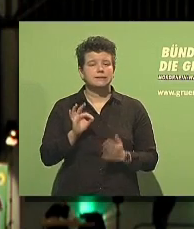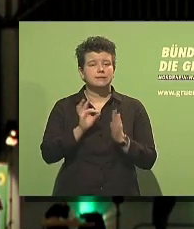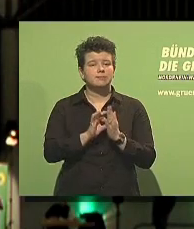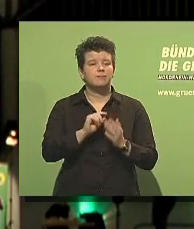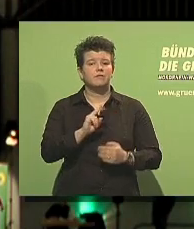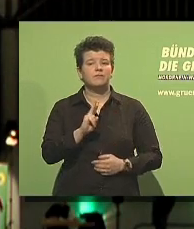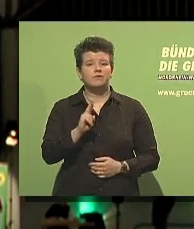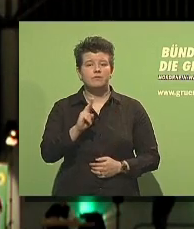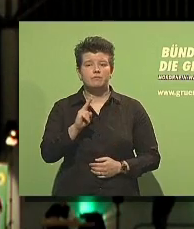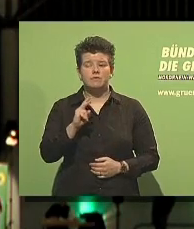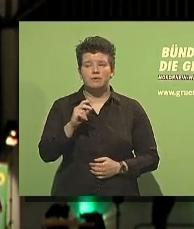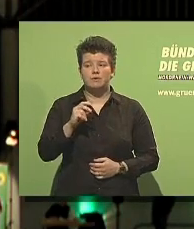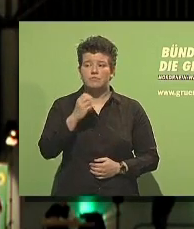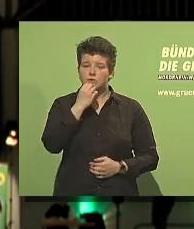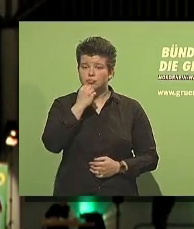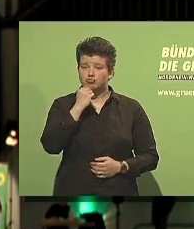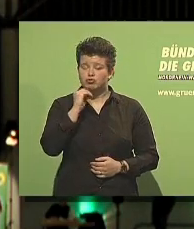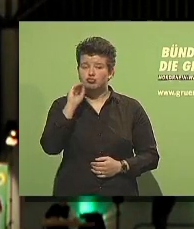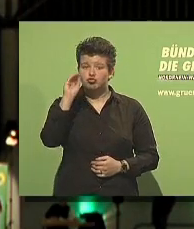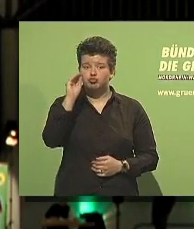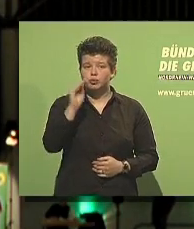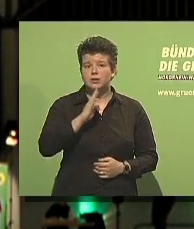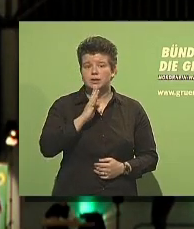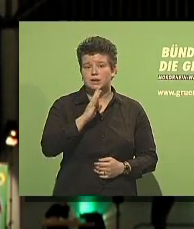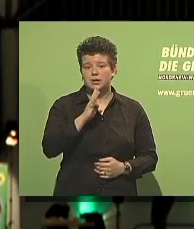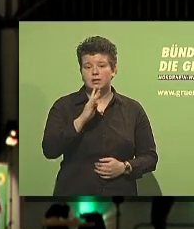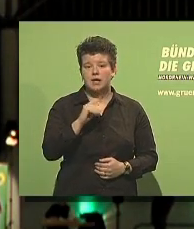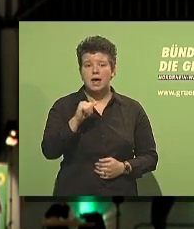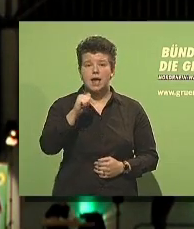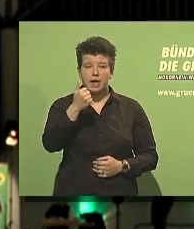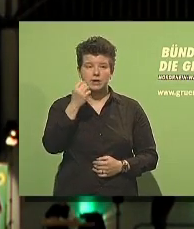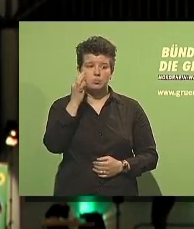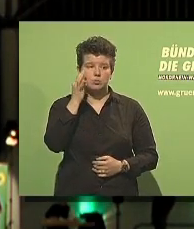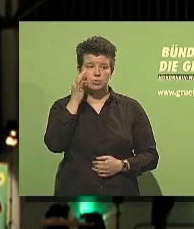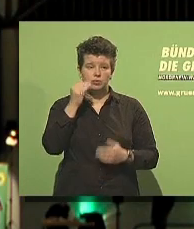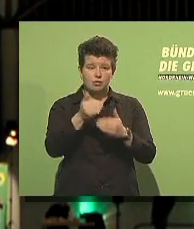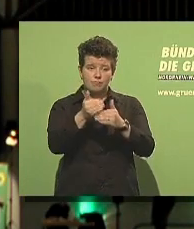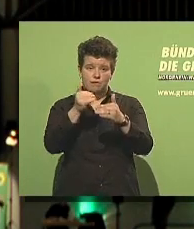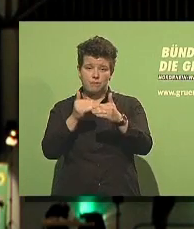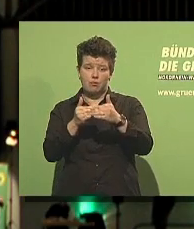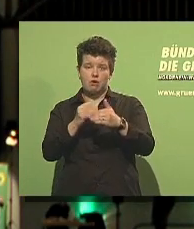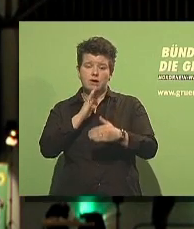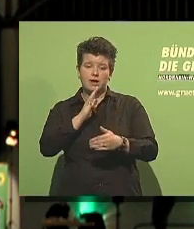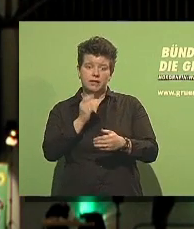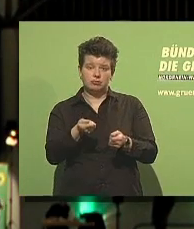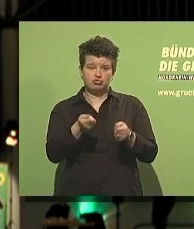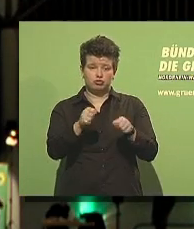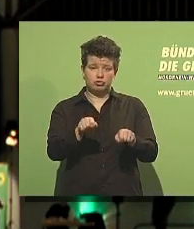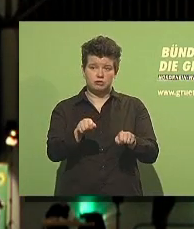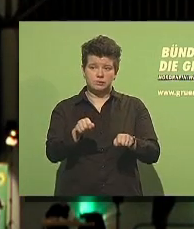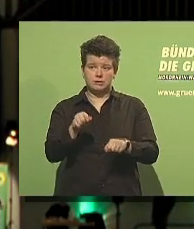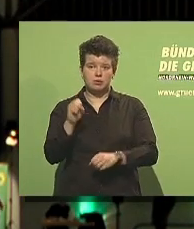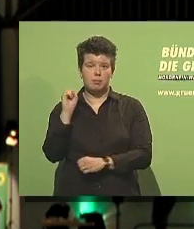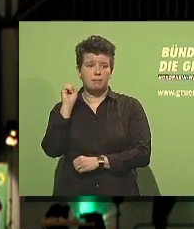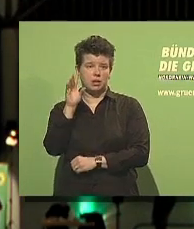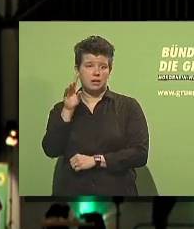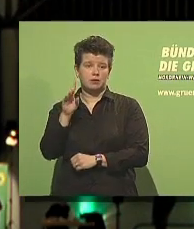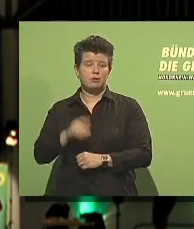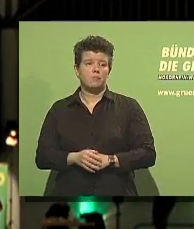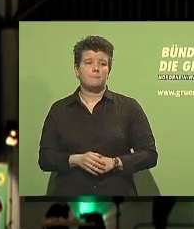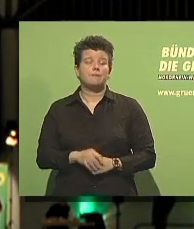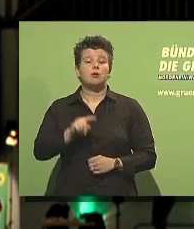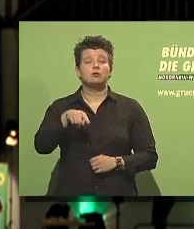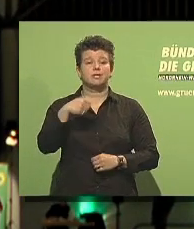später reden. Eine Minute vor Redeschluss blinken wir einmal von hier aus kurz auf. Und wenn dann die